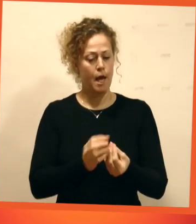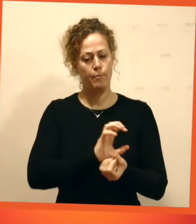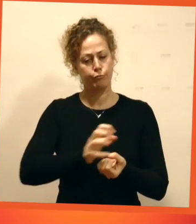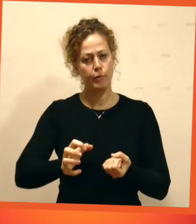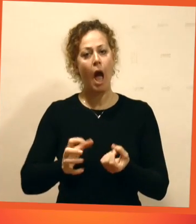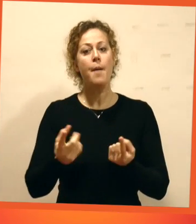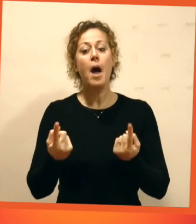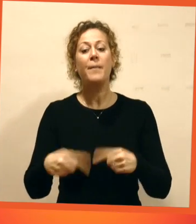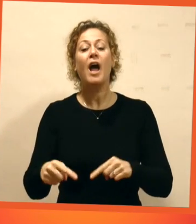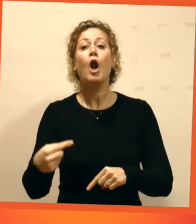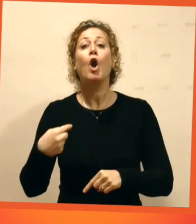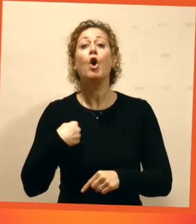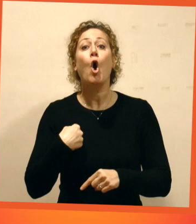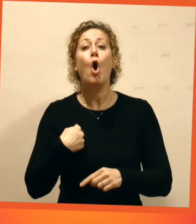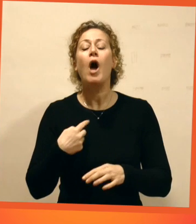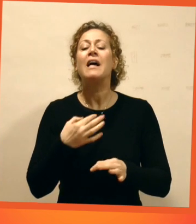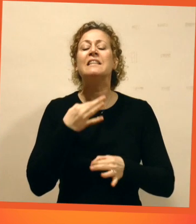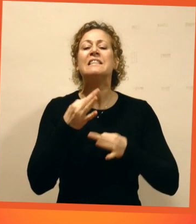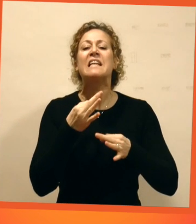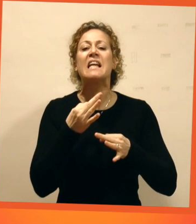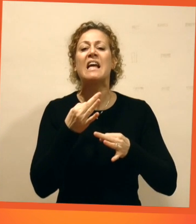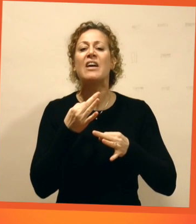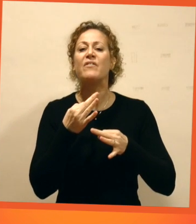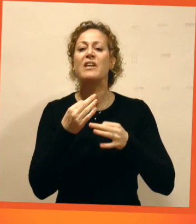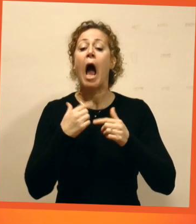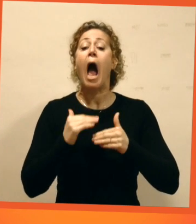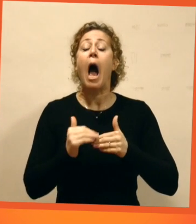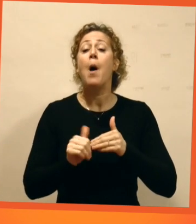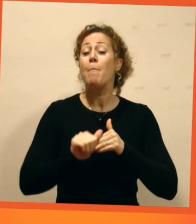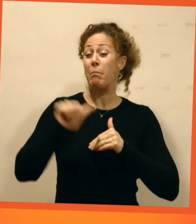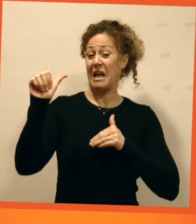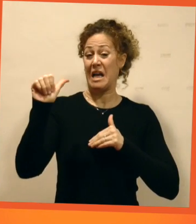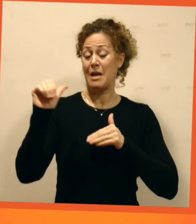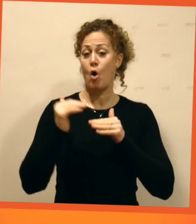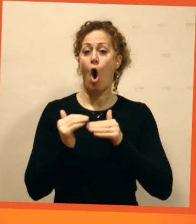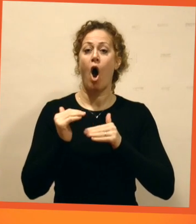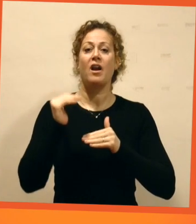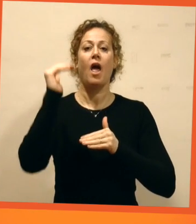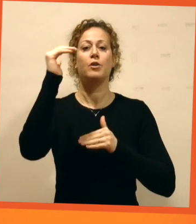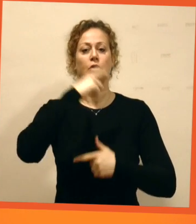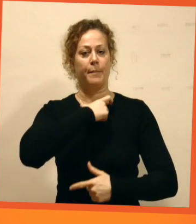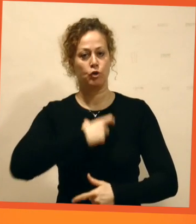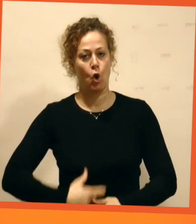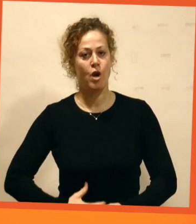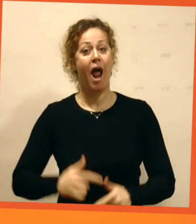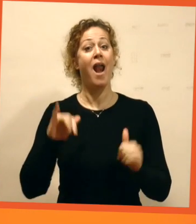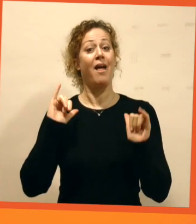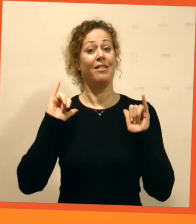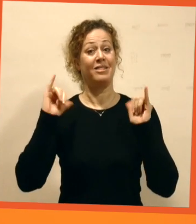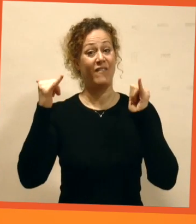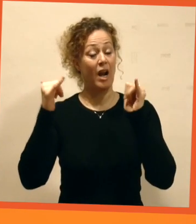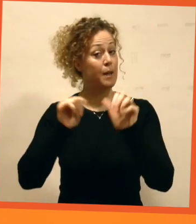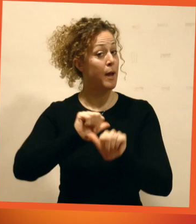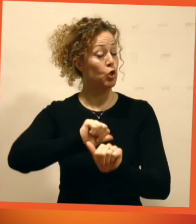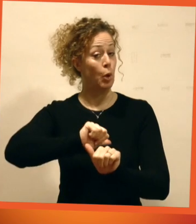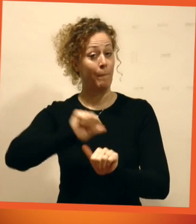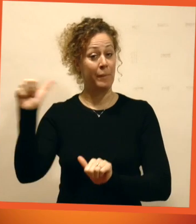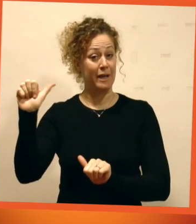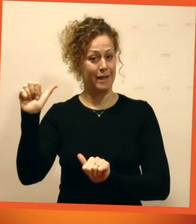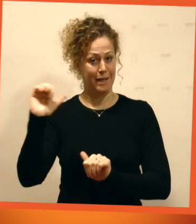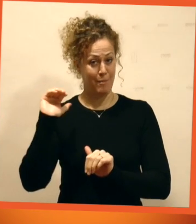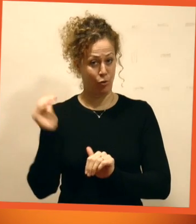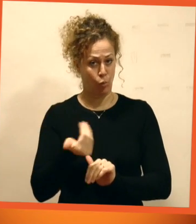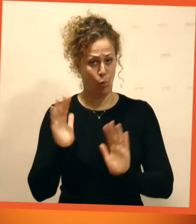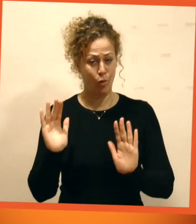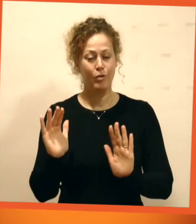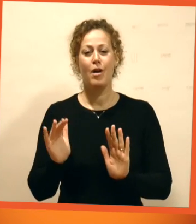per noi è subordinata alla crescita personale, al divertimento, quindi in primo luogo. Se non ci si